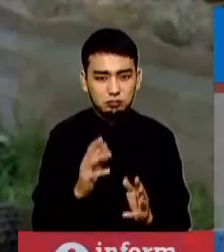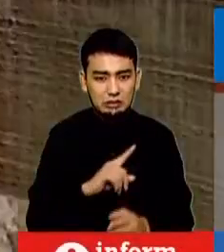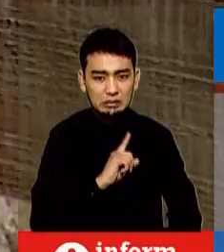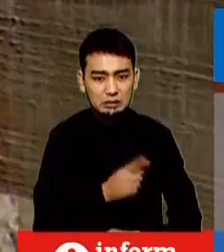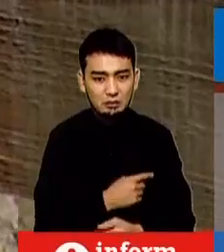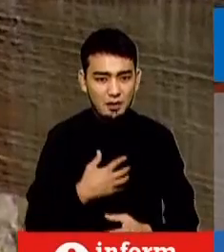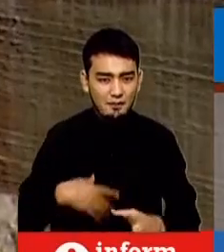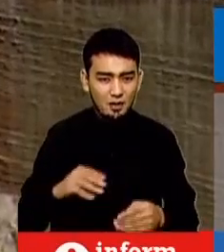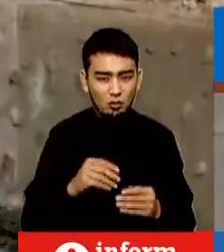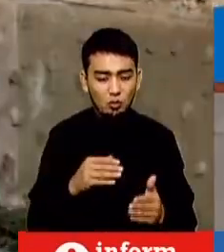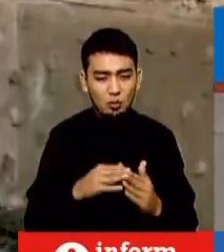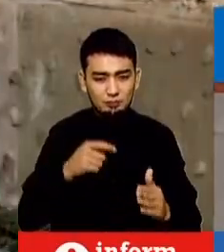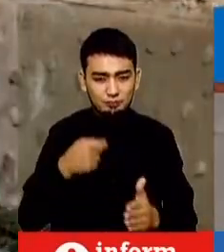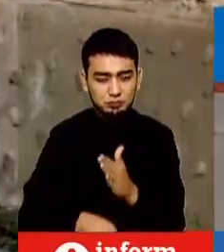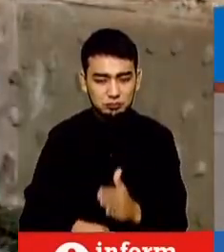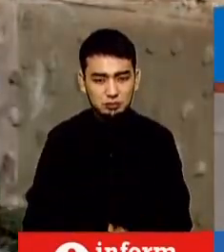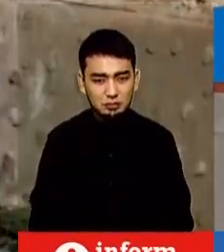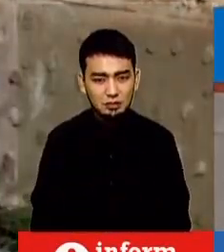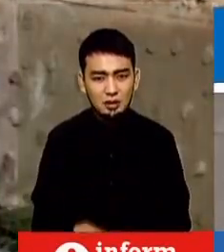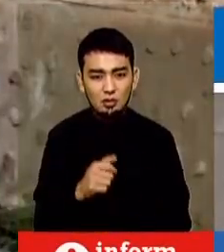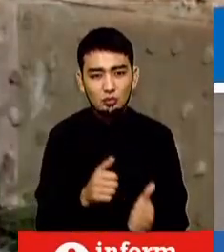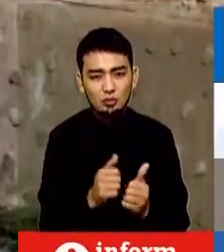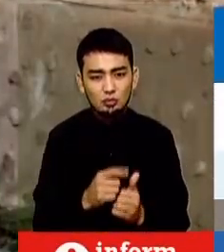по всему дому. В тот день соседи звонили